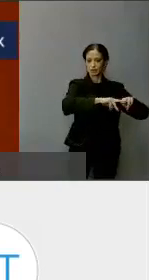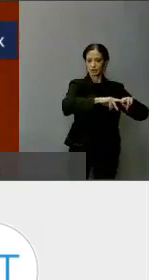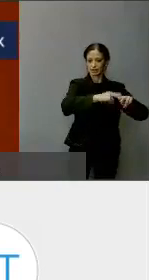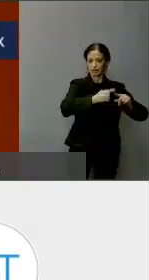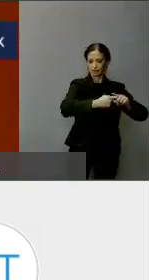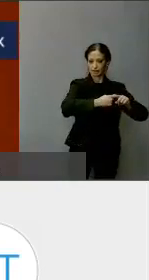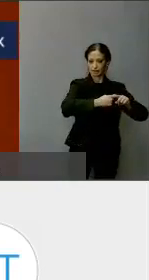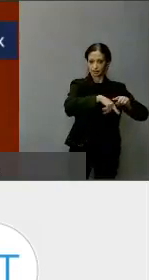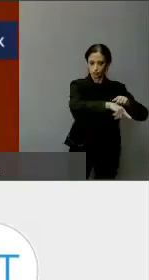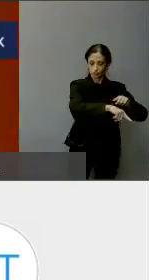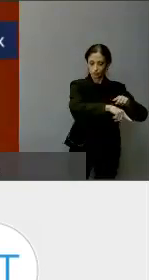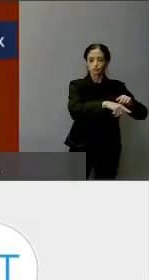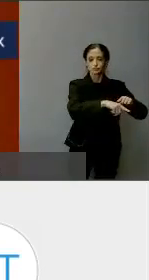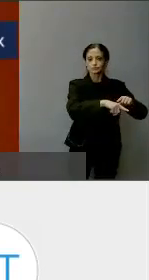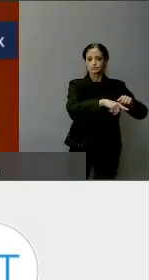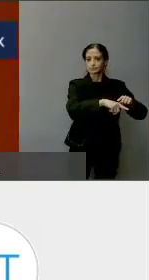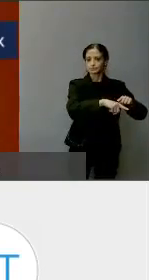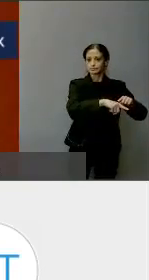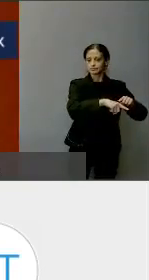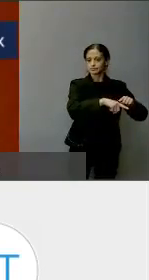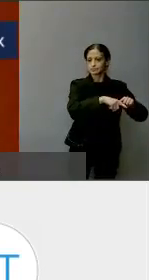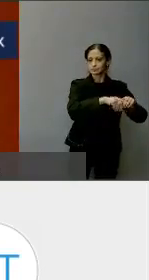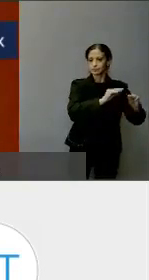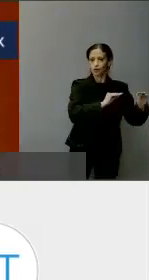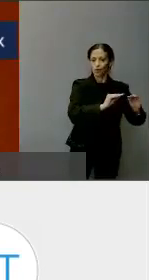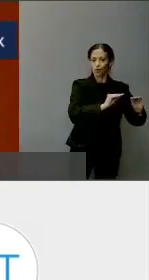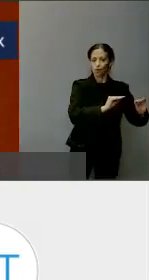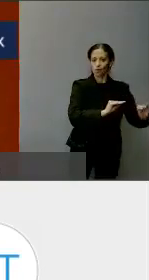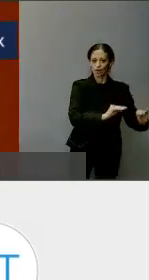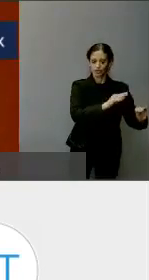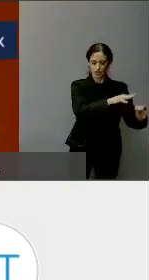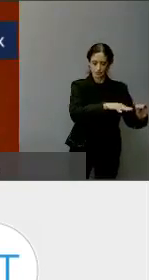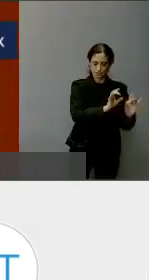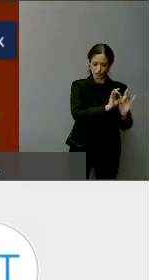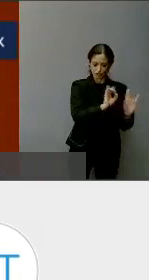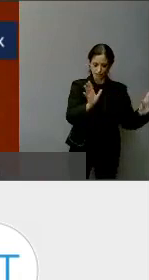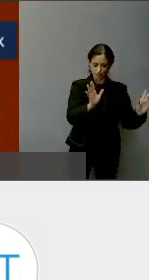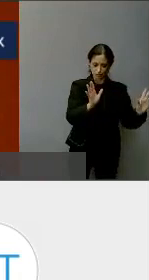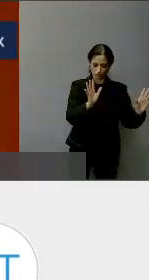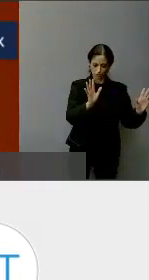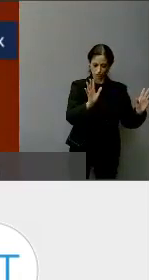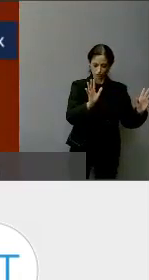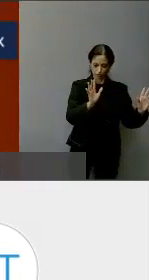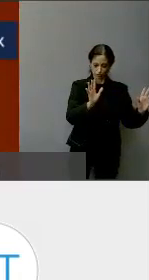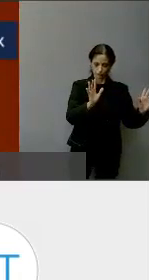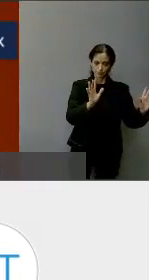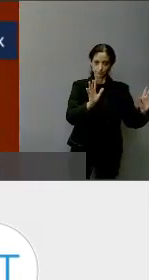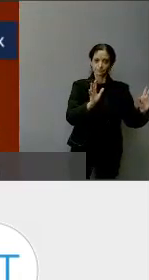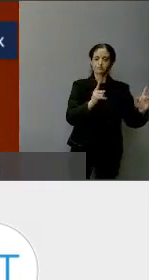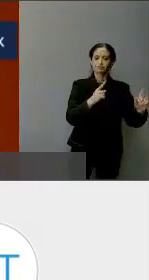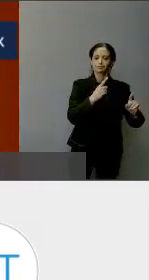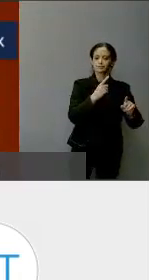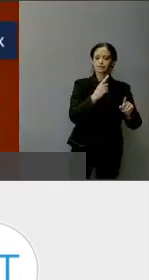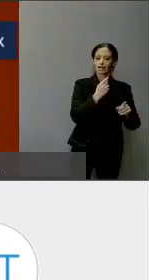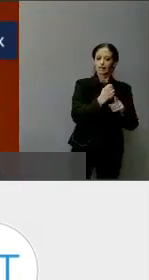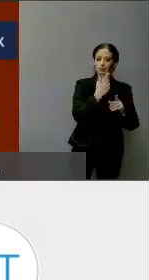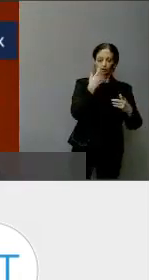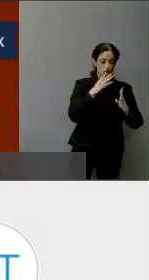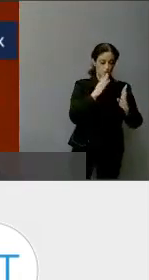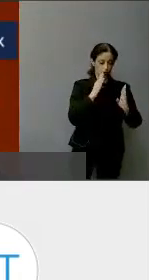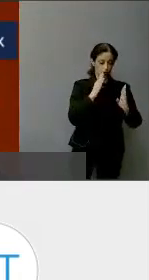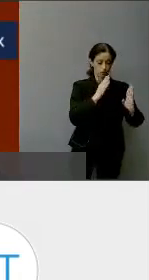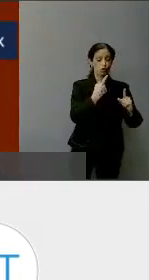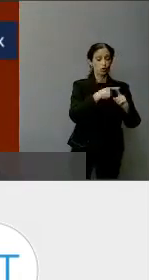e per collocazione previ prevalenza di spazi liberi solidificato valori di immagini costituiscono corridoi di importanza sia paesistica